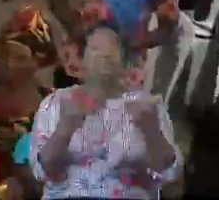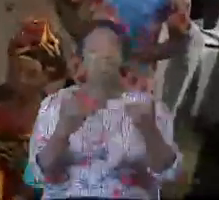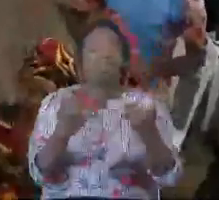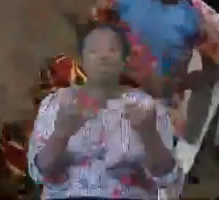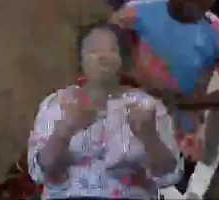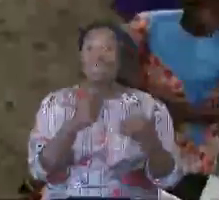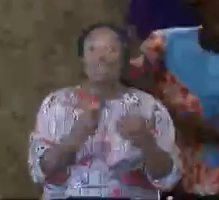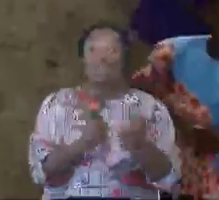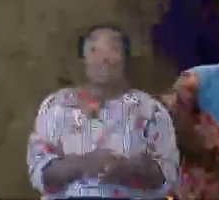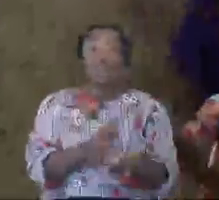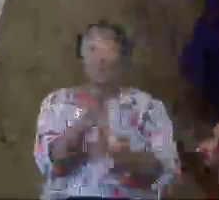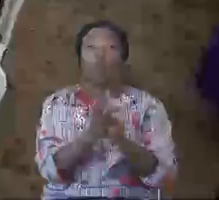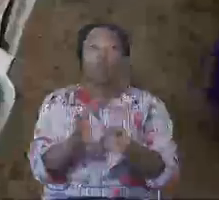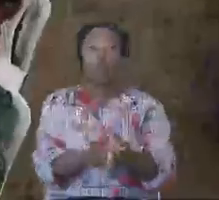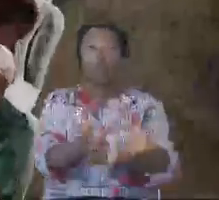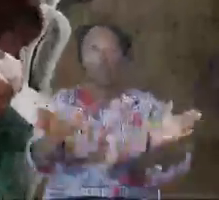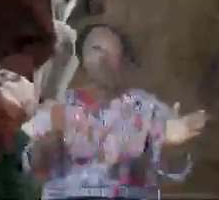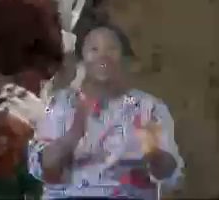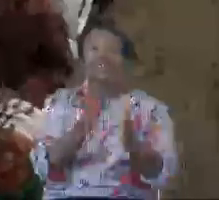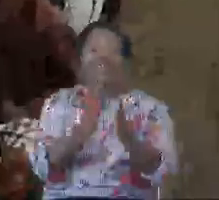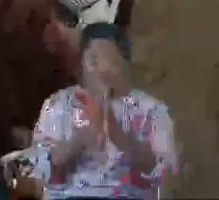Un autre Amen.